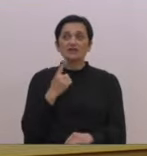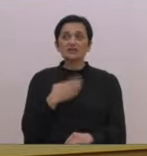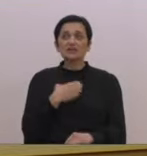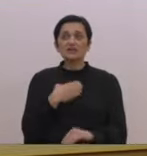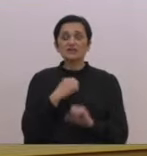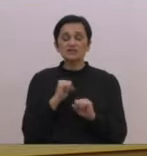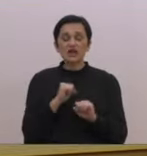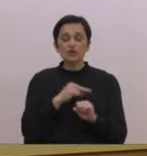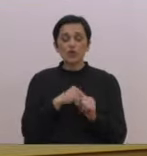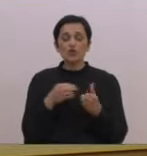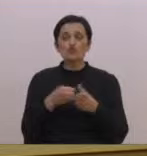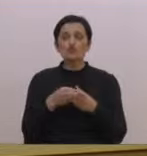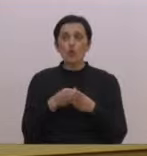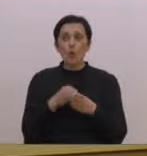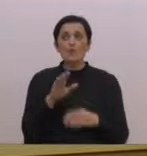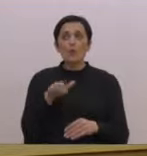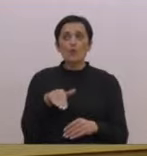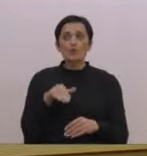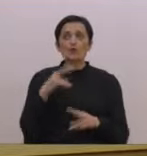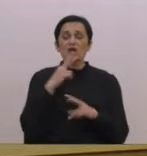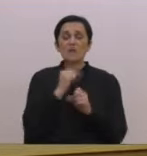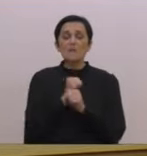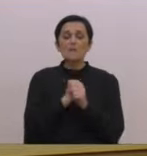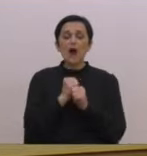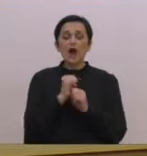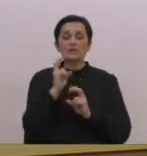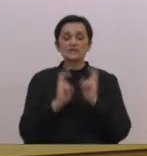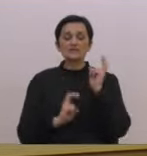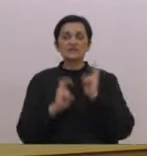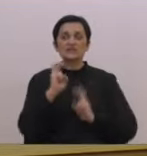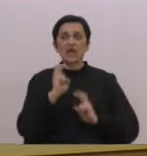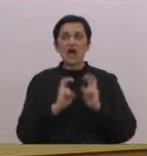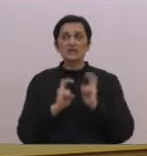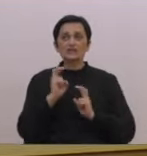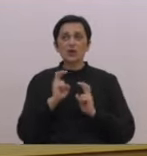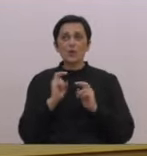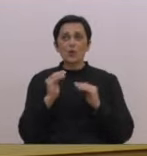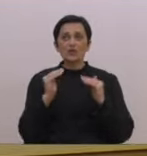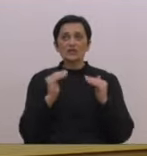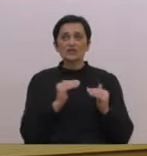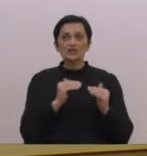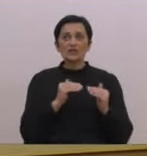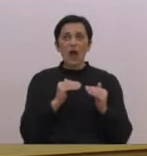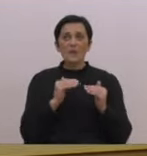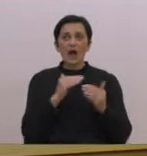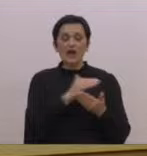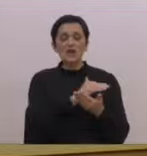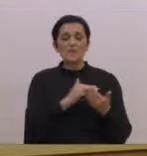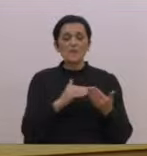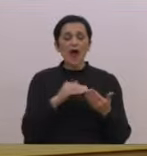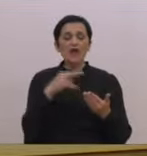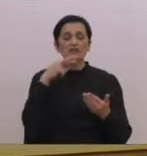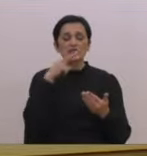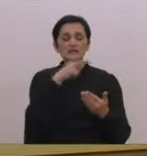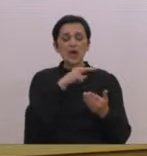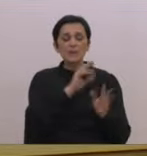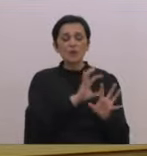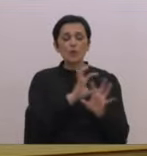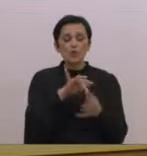kompania mainz, irti farmaceutiuli sacarmo dabali penis mosakhleobis amlebit uzrunel